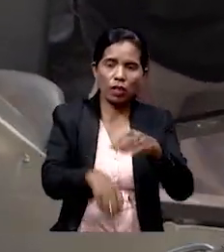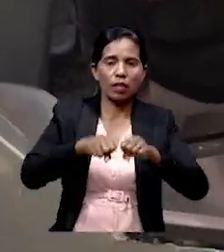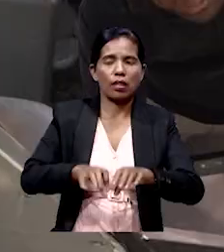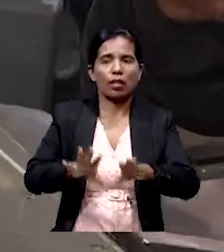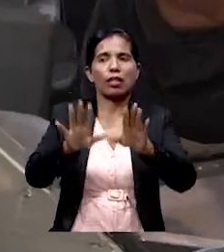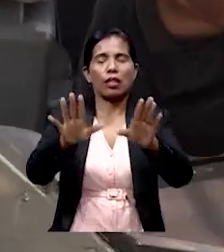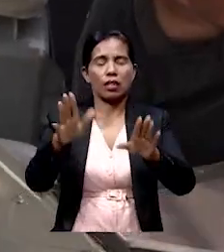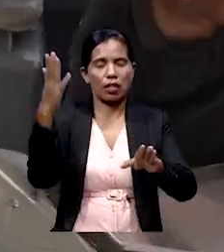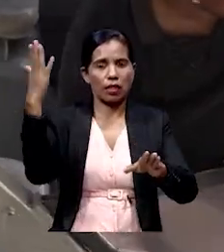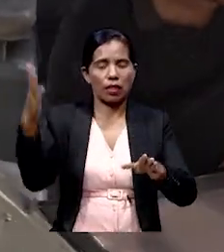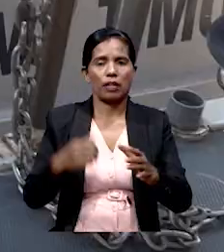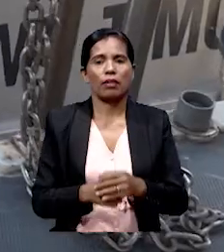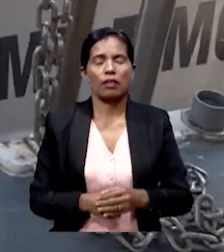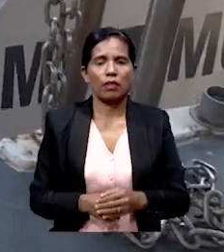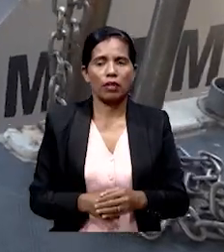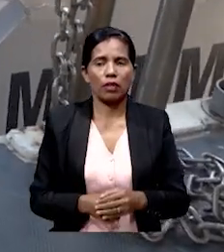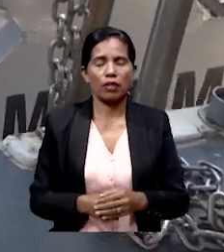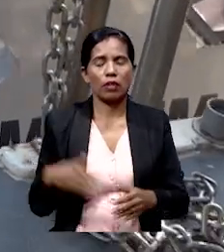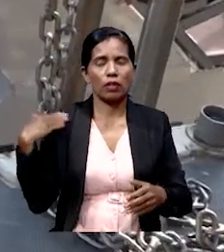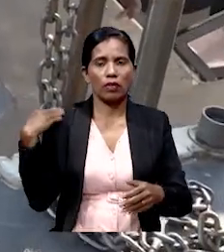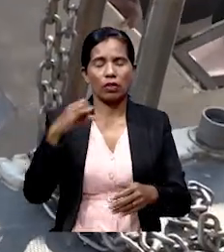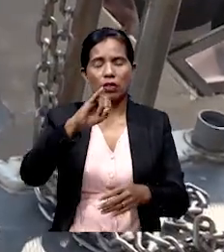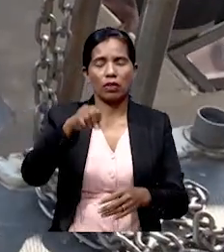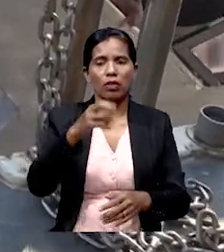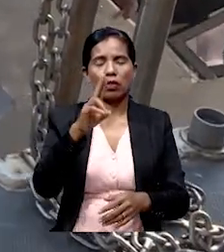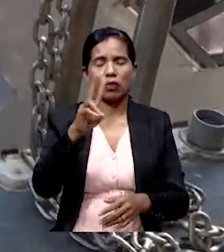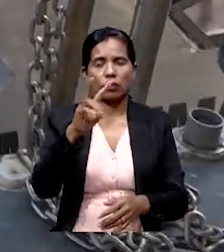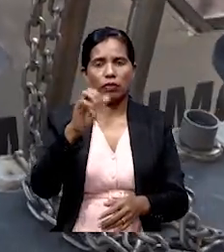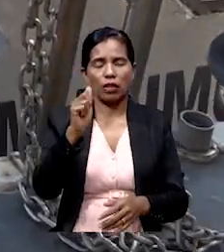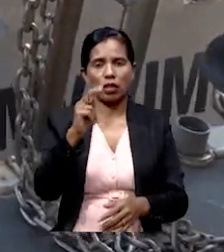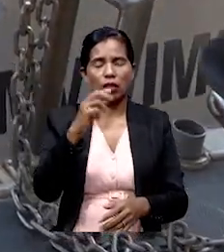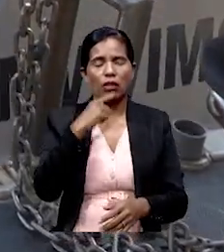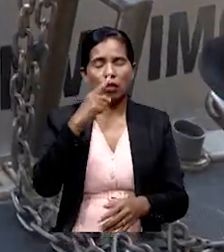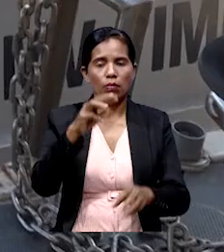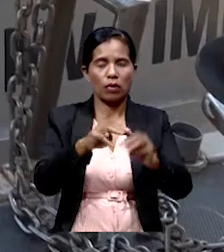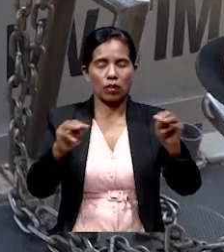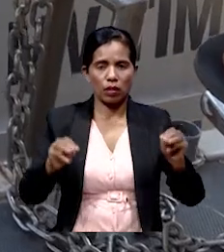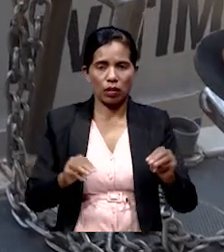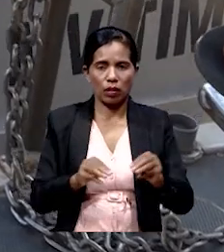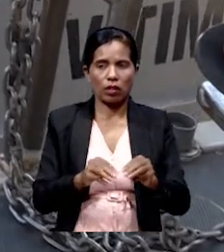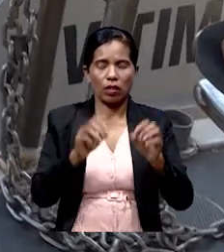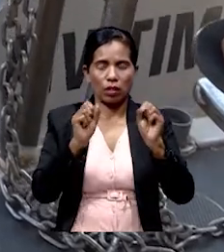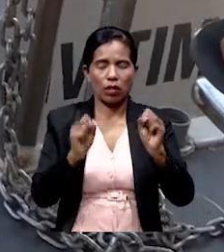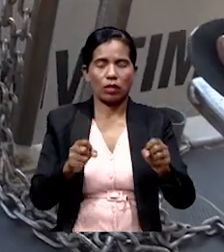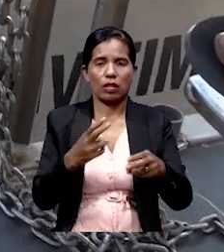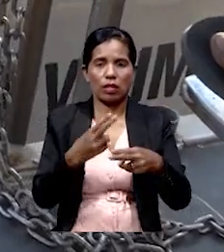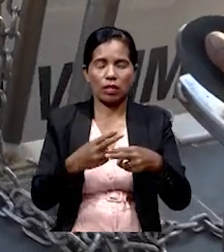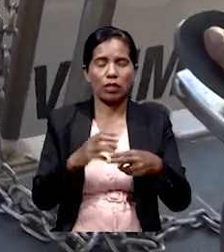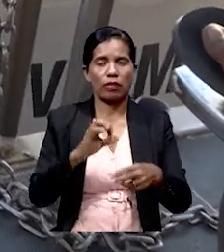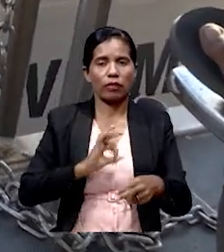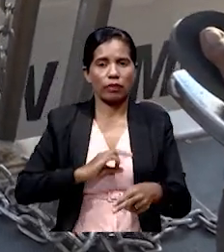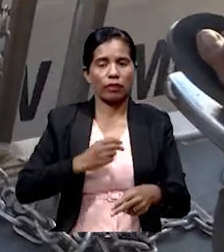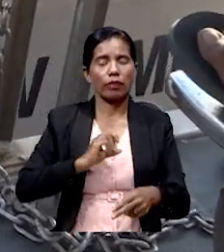Heradili. Joven hoidade Juviano Favio husi pos administratif ilio amar munisipi Lauteng ho residente ia fatuha dadili. Unidari